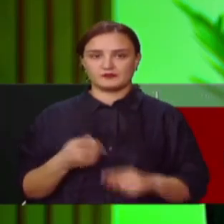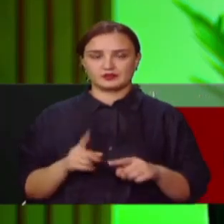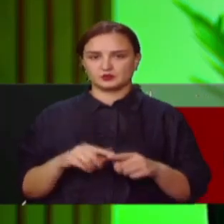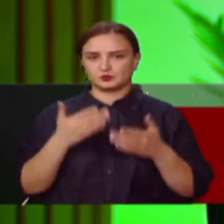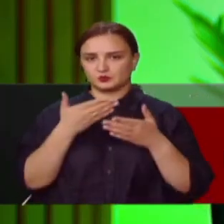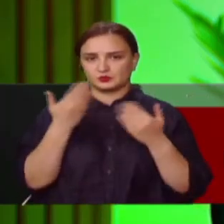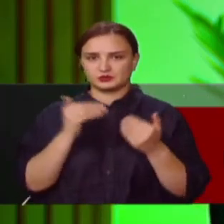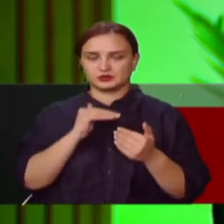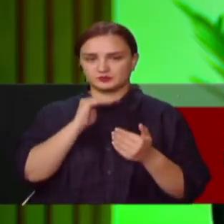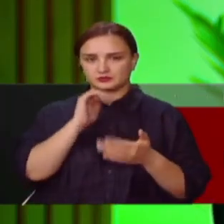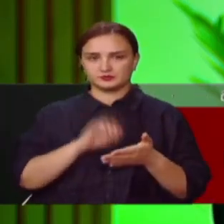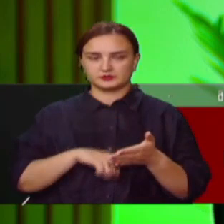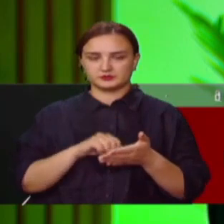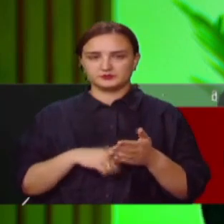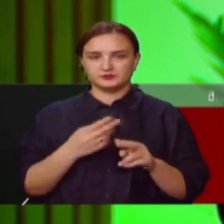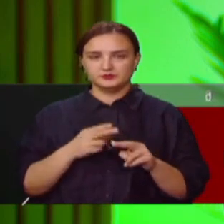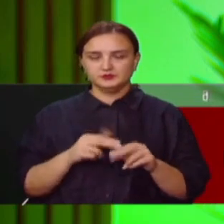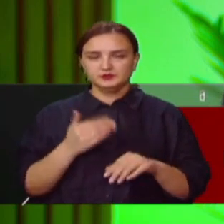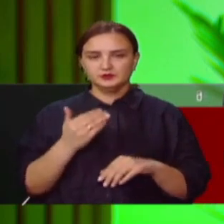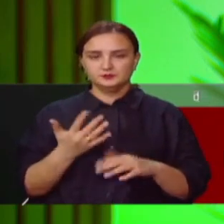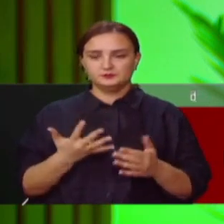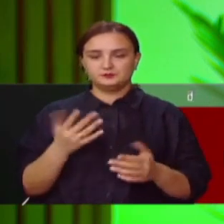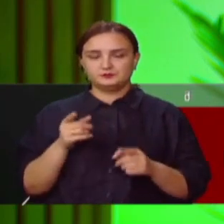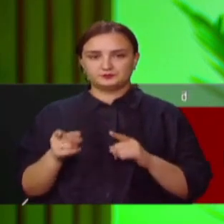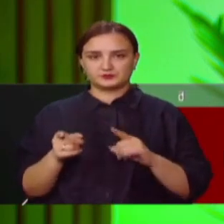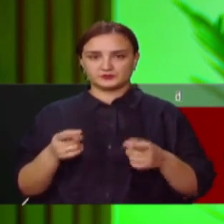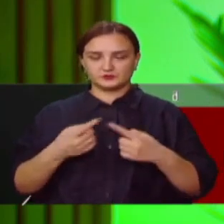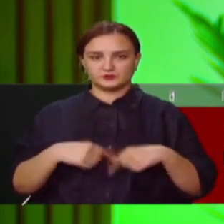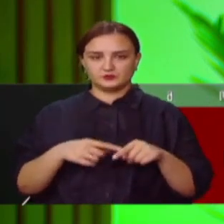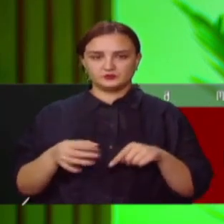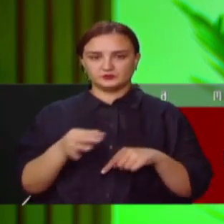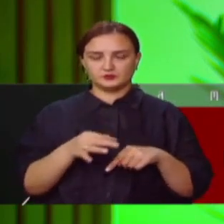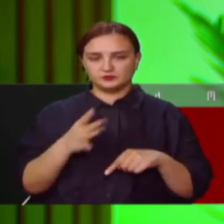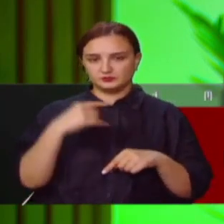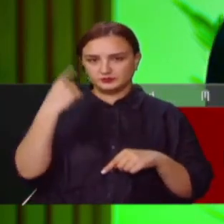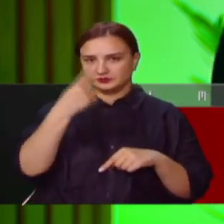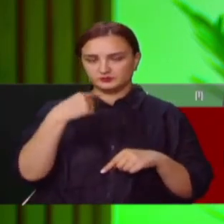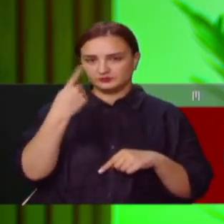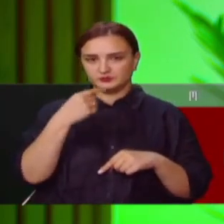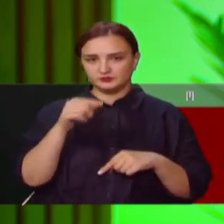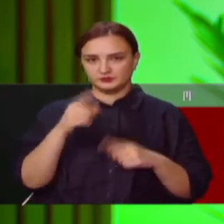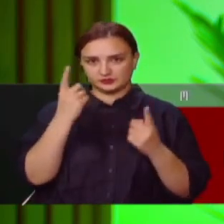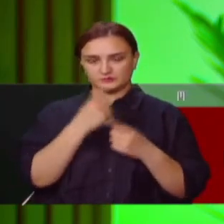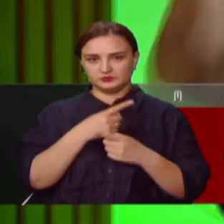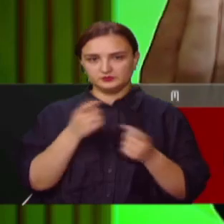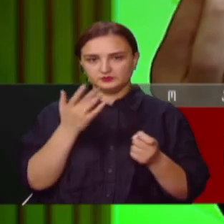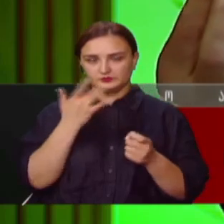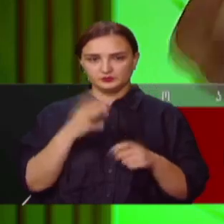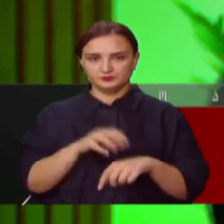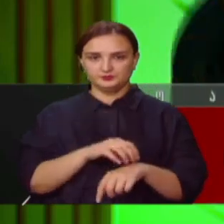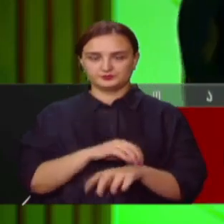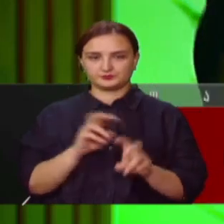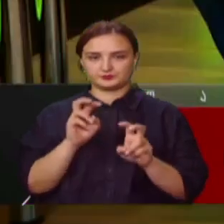არის საკმარისი მიზეზი იმისათვის, რომ ესა თუ ის ორგანიზაცია თუ ფიზიკური პირი გამოაცხადო პოლიტიკურ